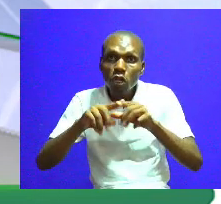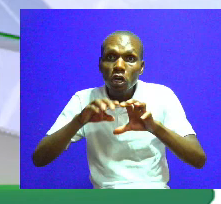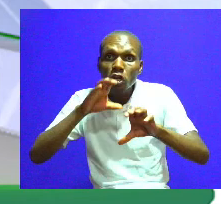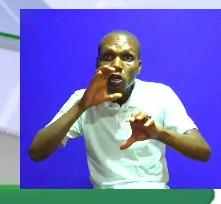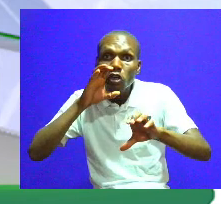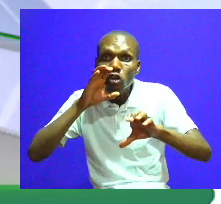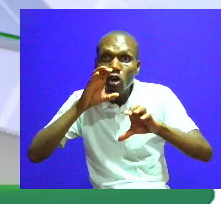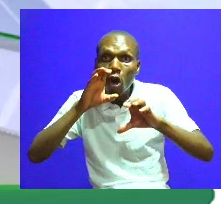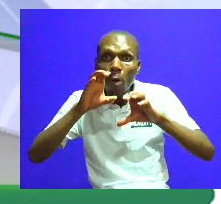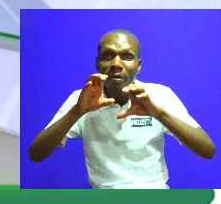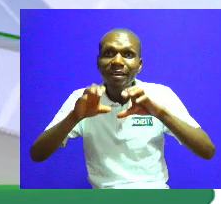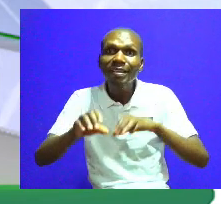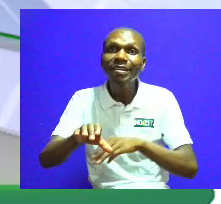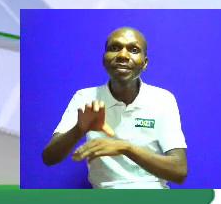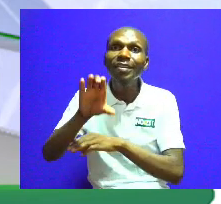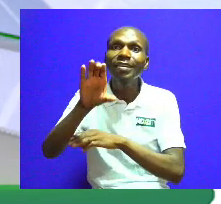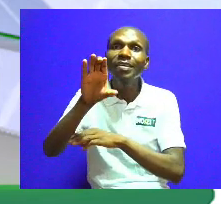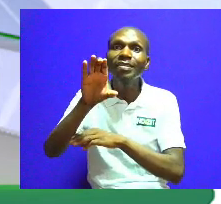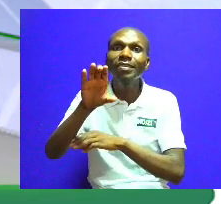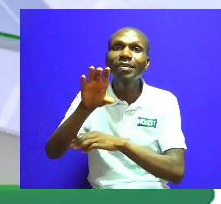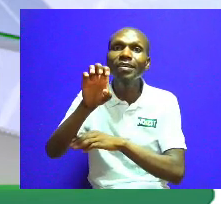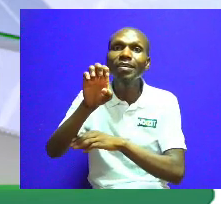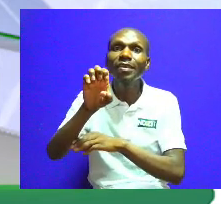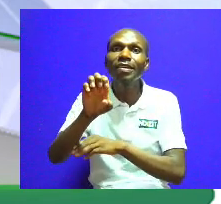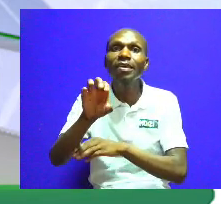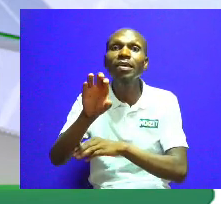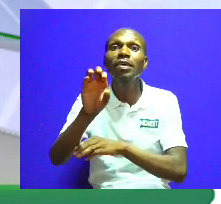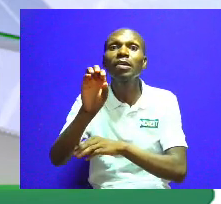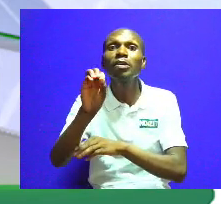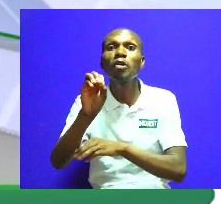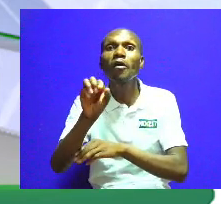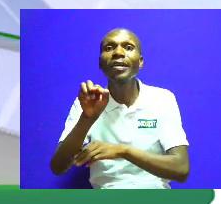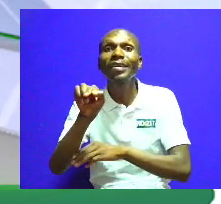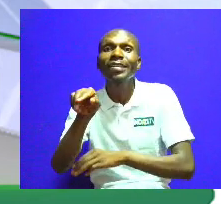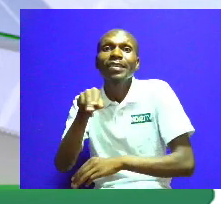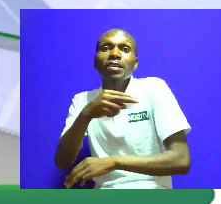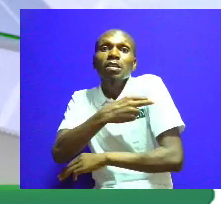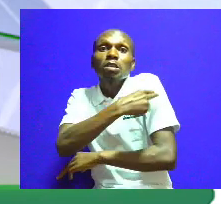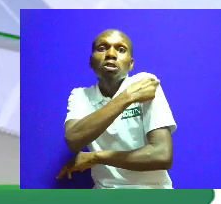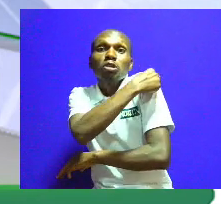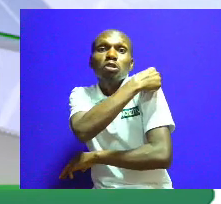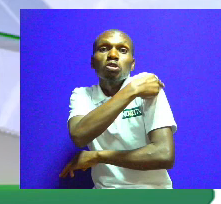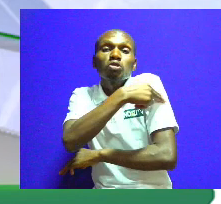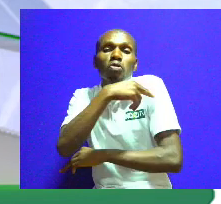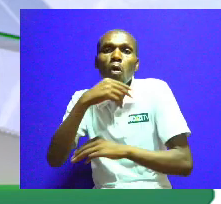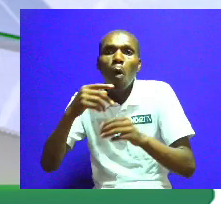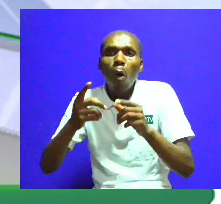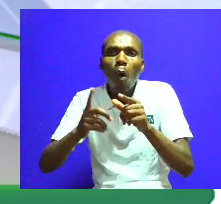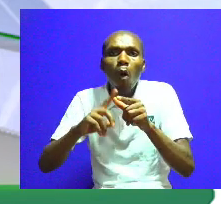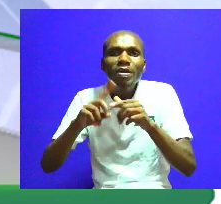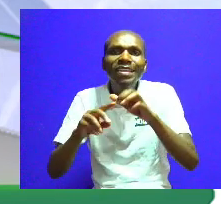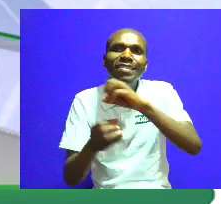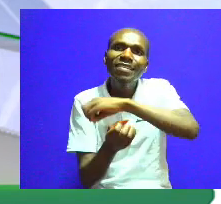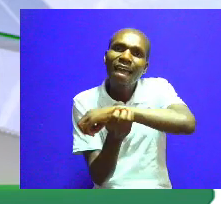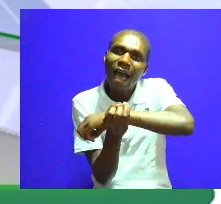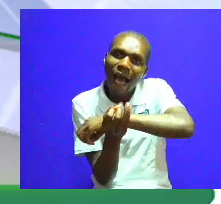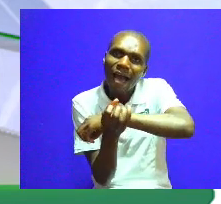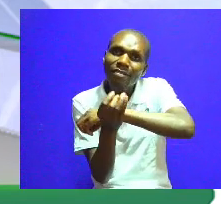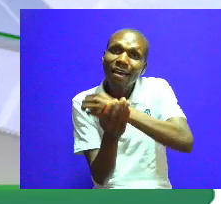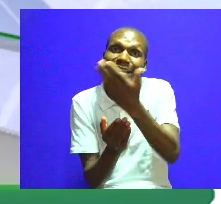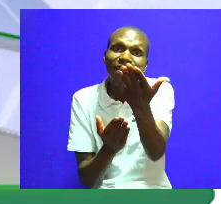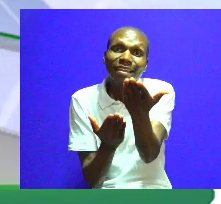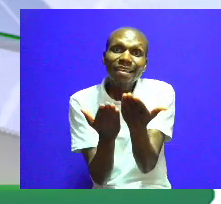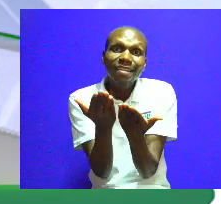manina gose omo CEO asenye gitari yo ya Aga Khan Jane Wanyama nigo abaga kwerera obo koleri ibuye gali